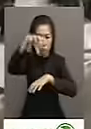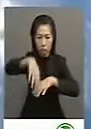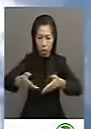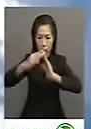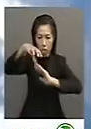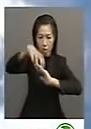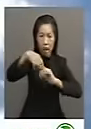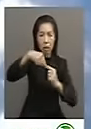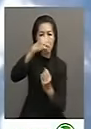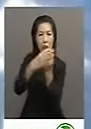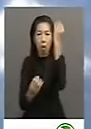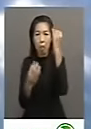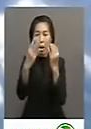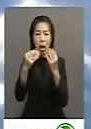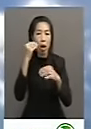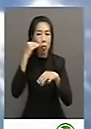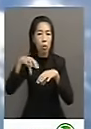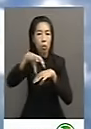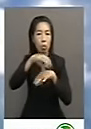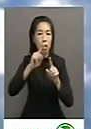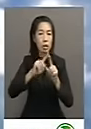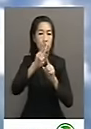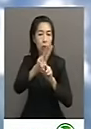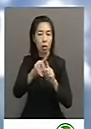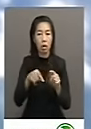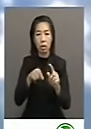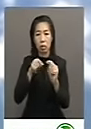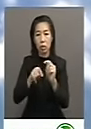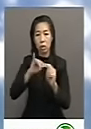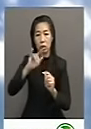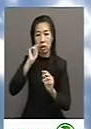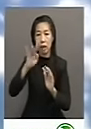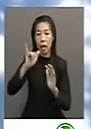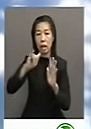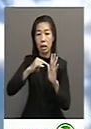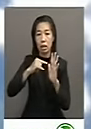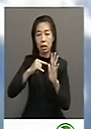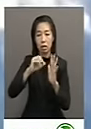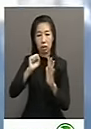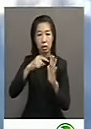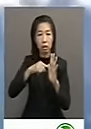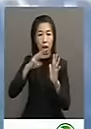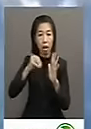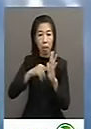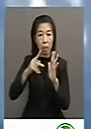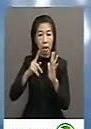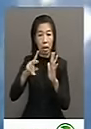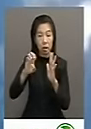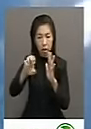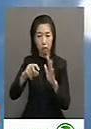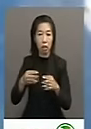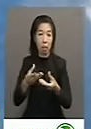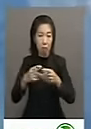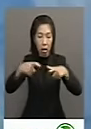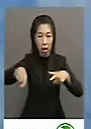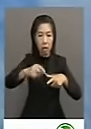ริเวณป่าบ้านสุขสมบูรณ์หมู่ที่2ตำบลไทยสามัคคีอำเภอวังน้ำเขียวเนื้อที่ทั้งหมดนี่13ไร่1ง